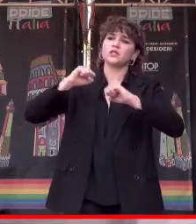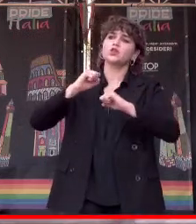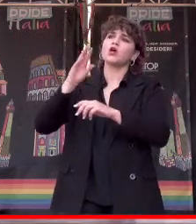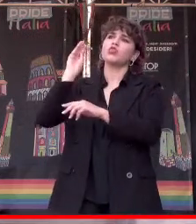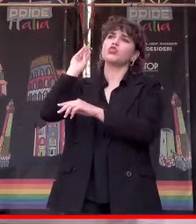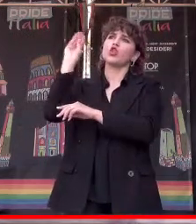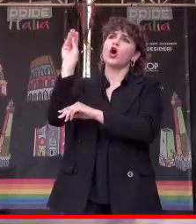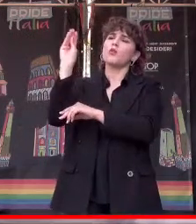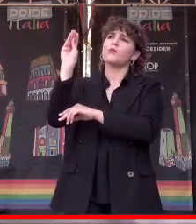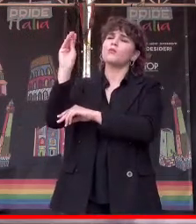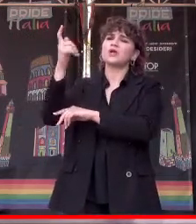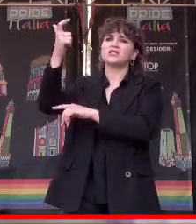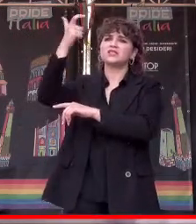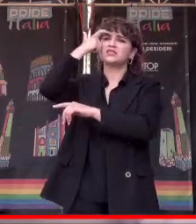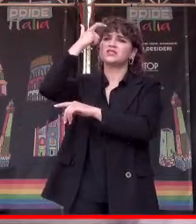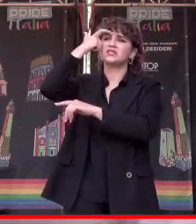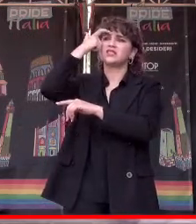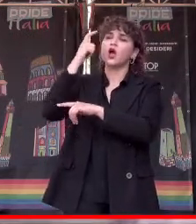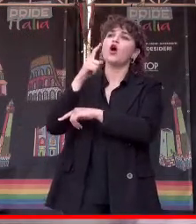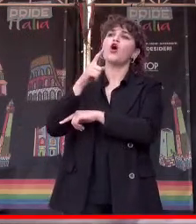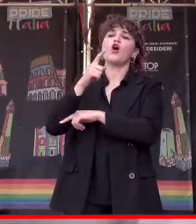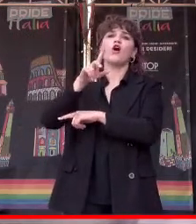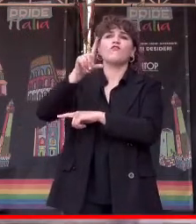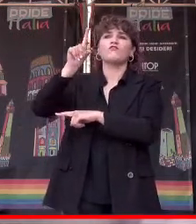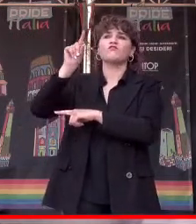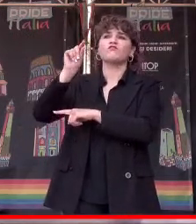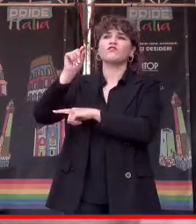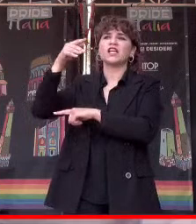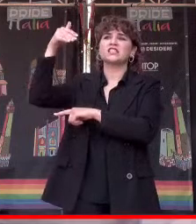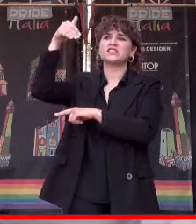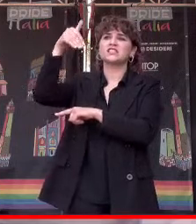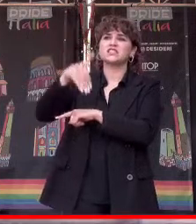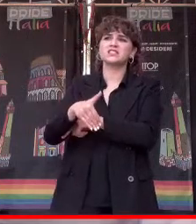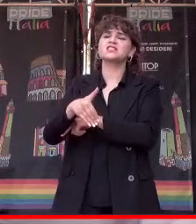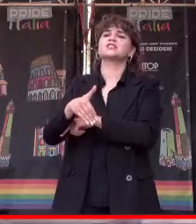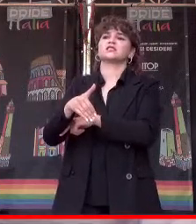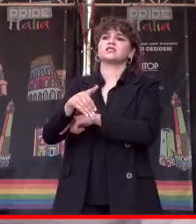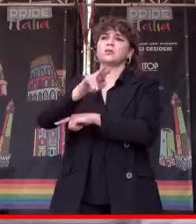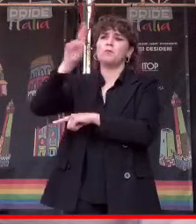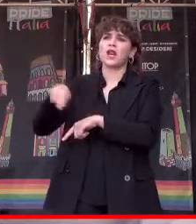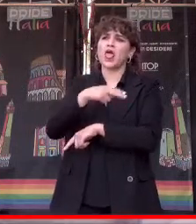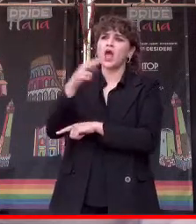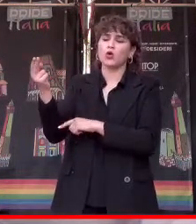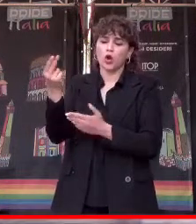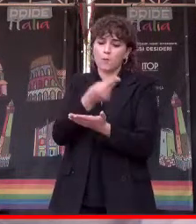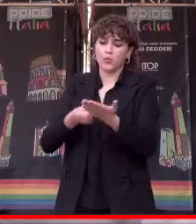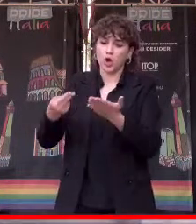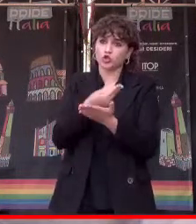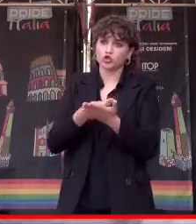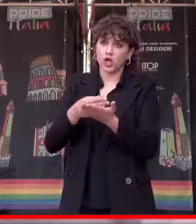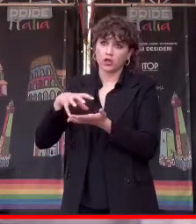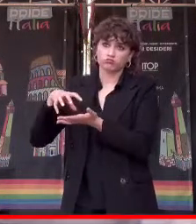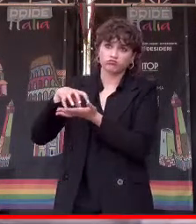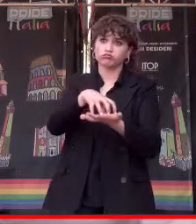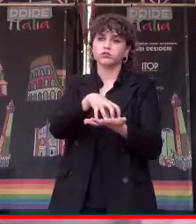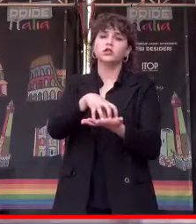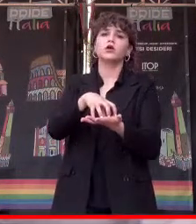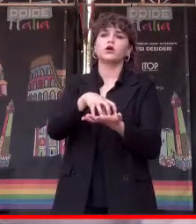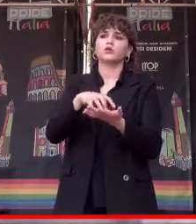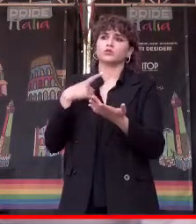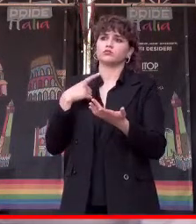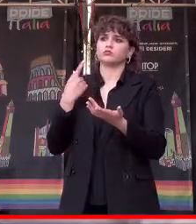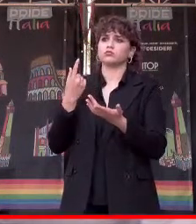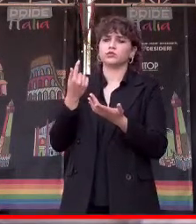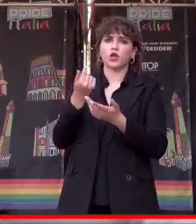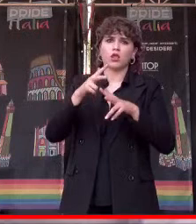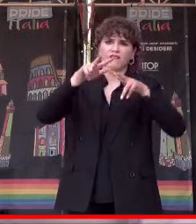Stato per avere i soldi, 20.000 euro per fare questo progetto. Ma già avevamo... quindi neanche tantissimi, non